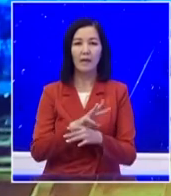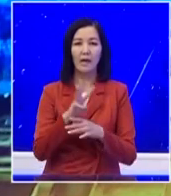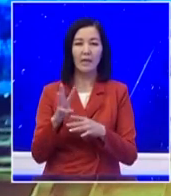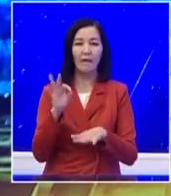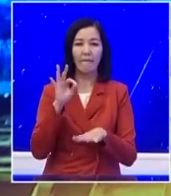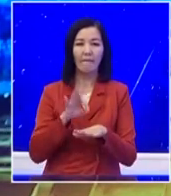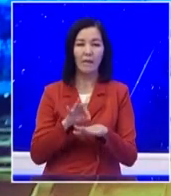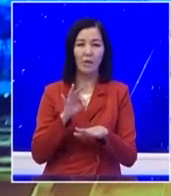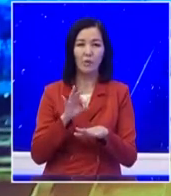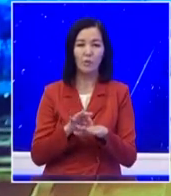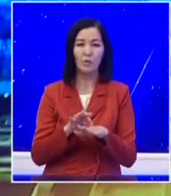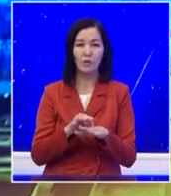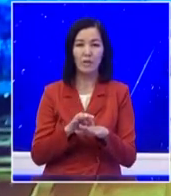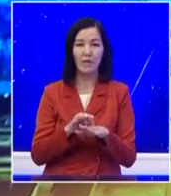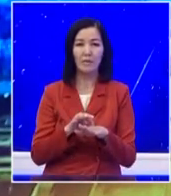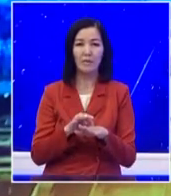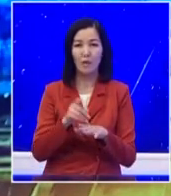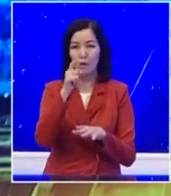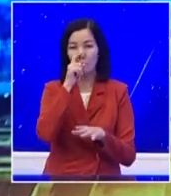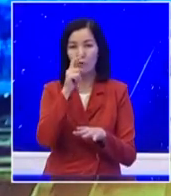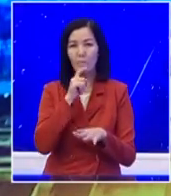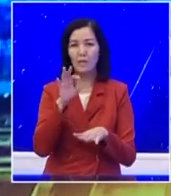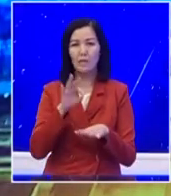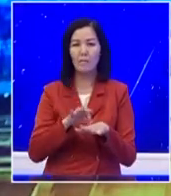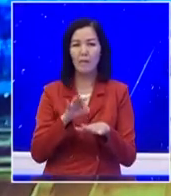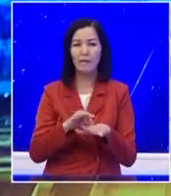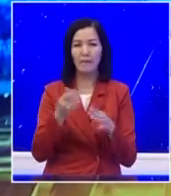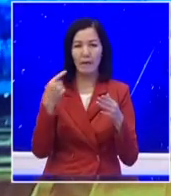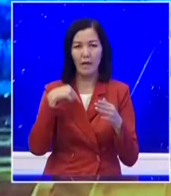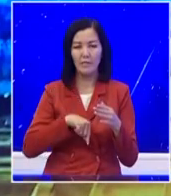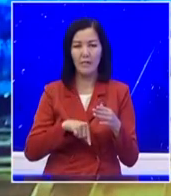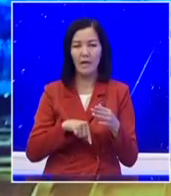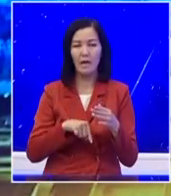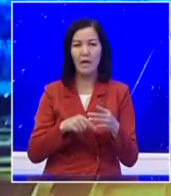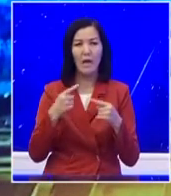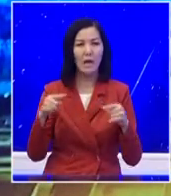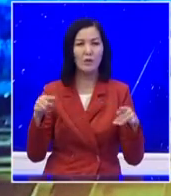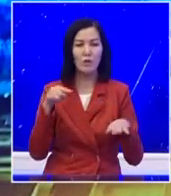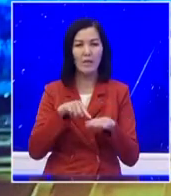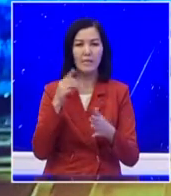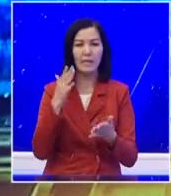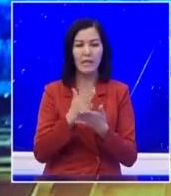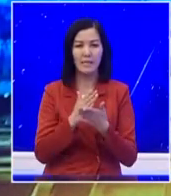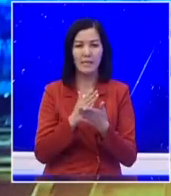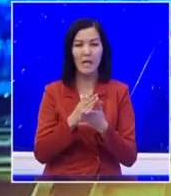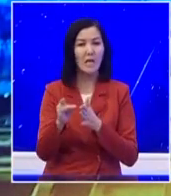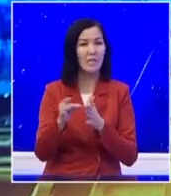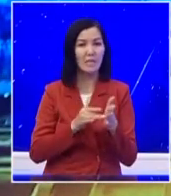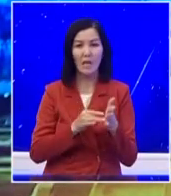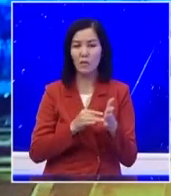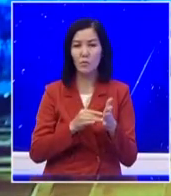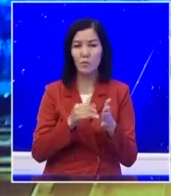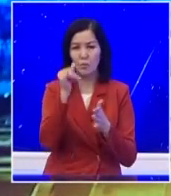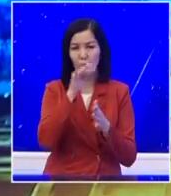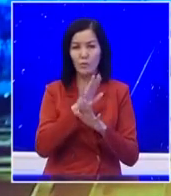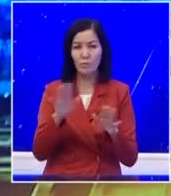Коронавирус жымысқан дед. Адам ағзасына әсері алуан түрлі. Бірден сыр бермейді. Мутацияланып жатыр дейді мамандар. Ауру белгілерін